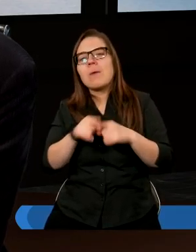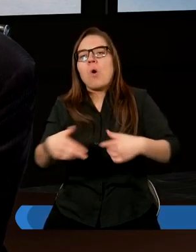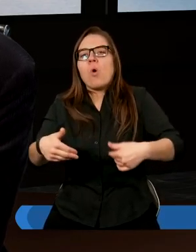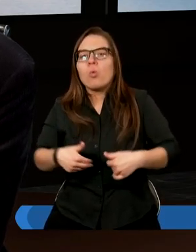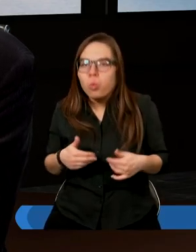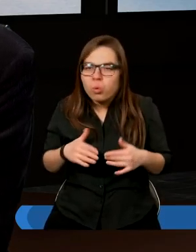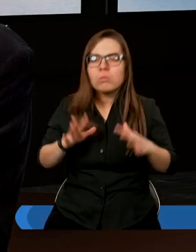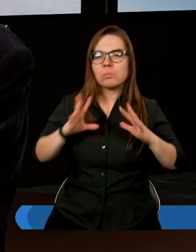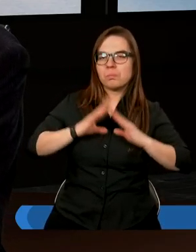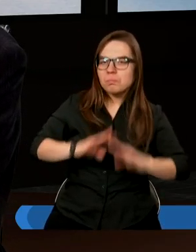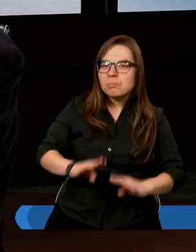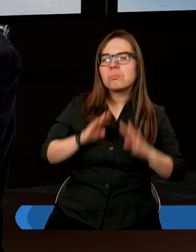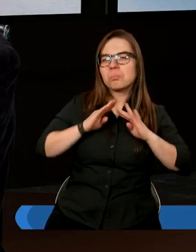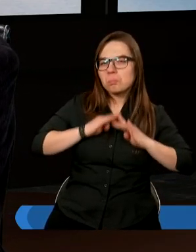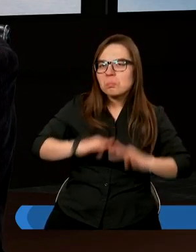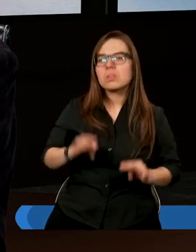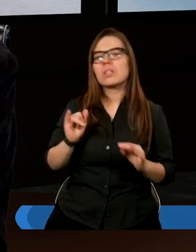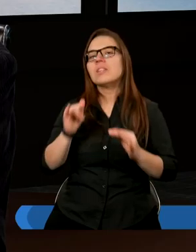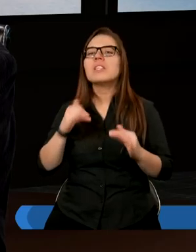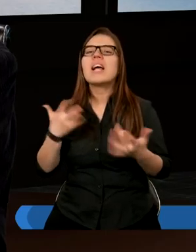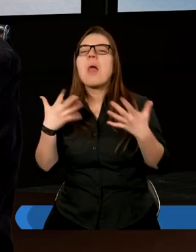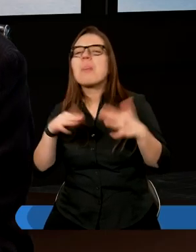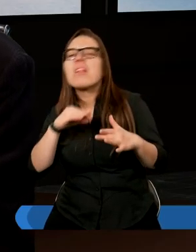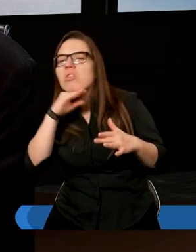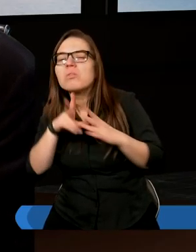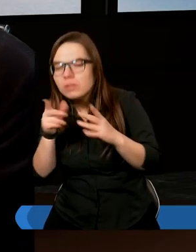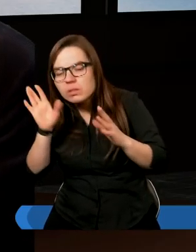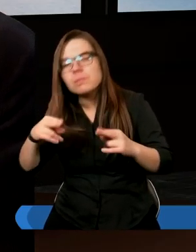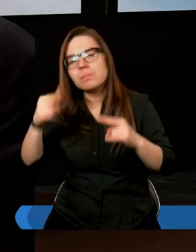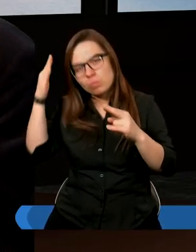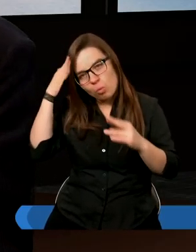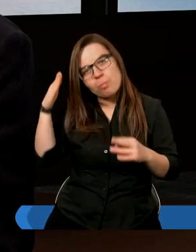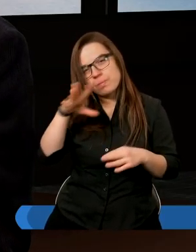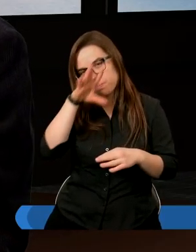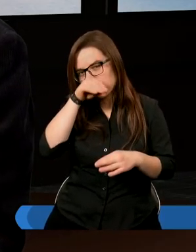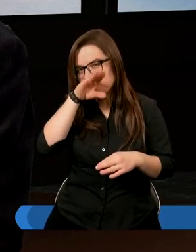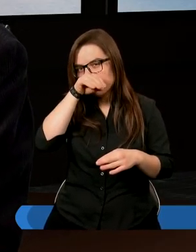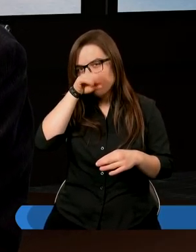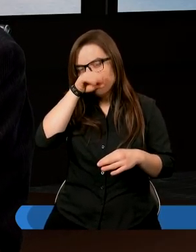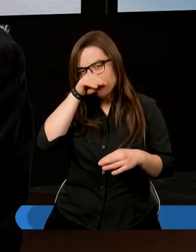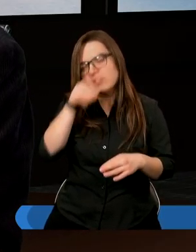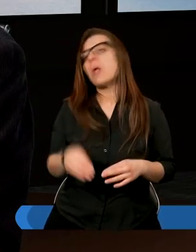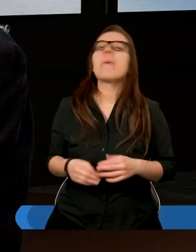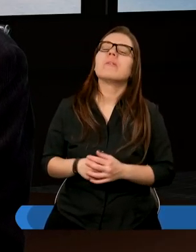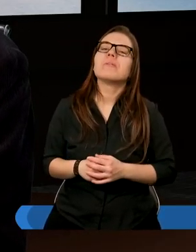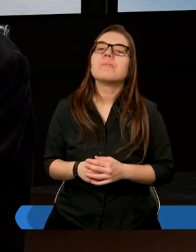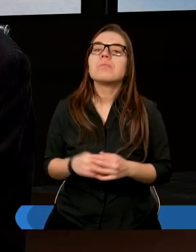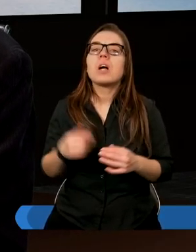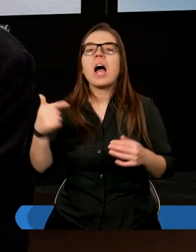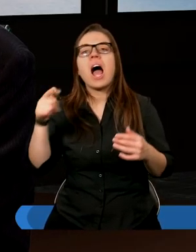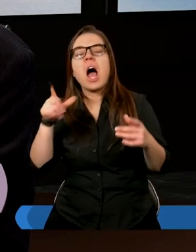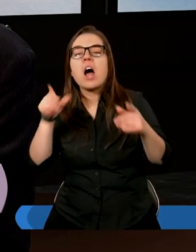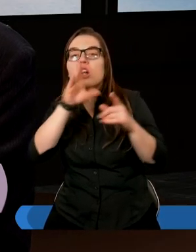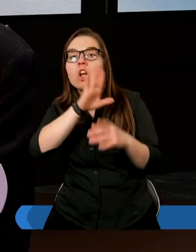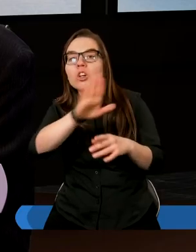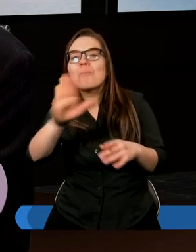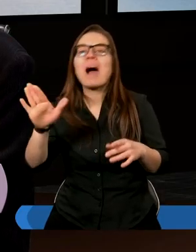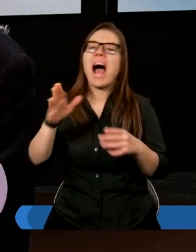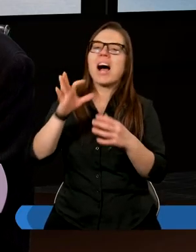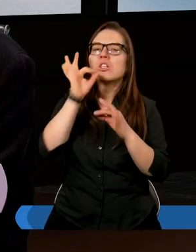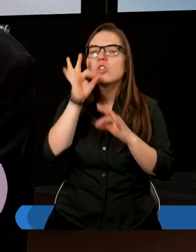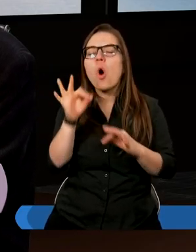obfitować i znosić niedostatek. A więc szafarz, niezależnie od tego, ile ma dóbr, w jakim